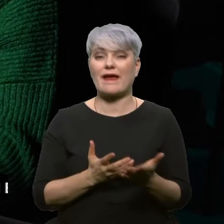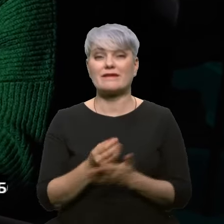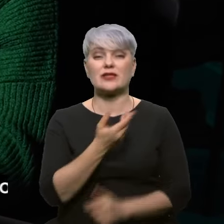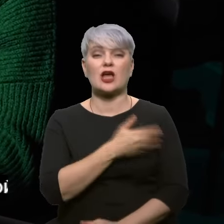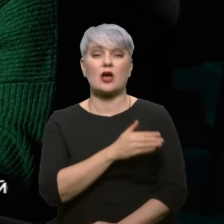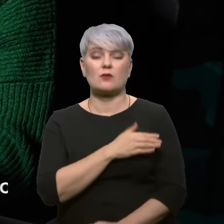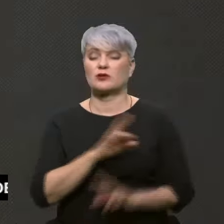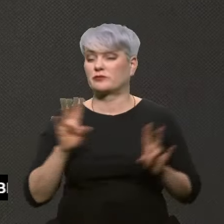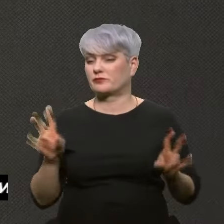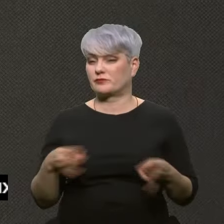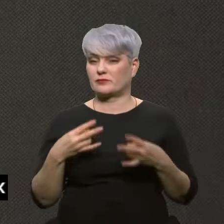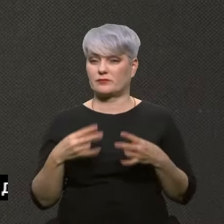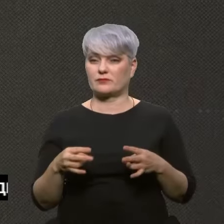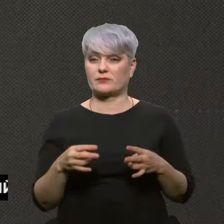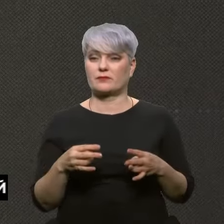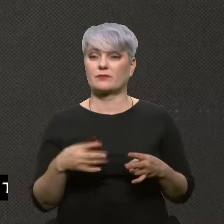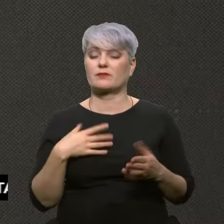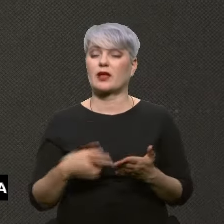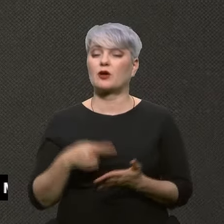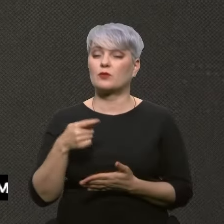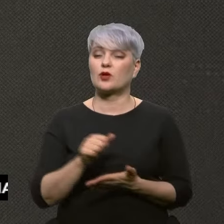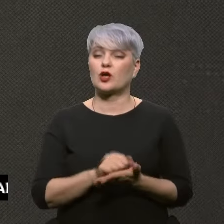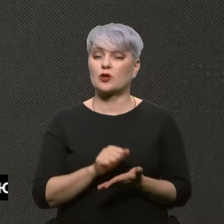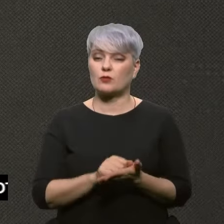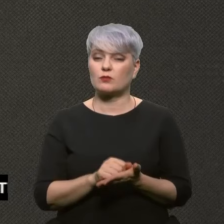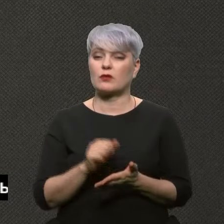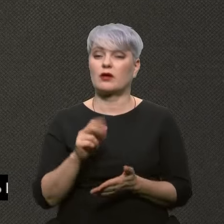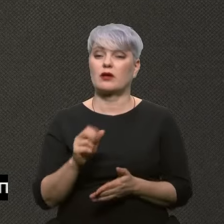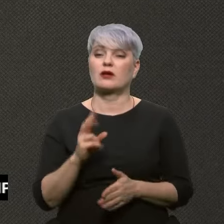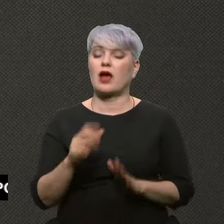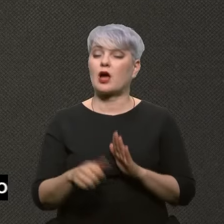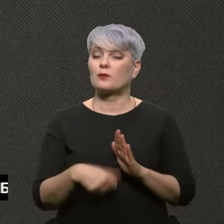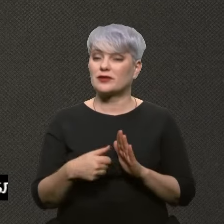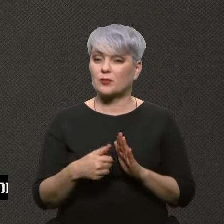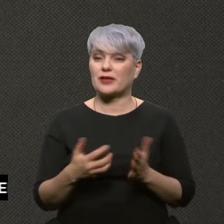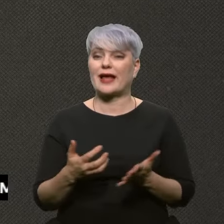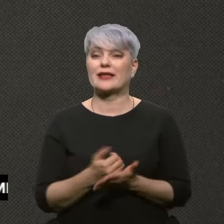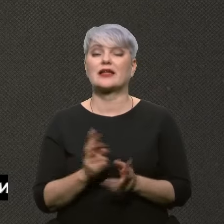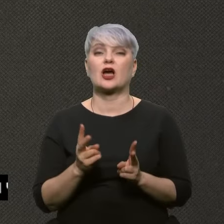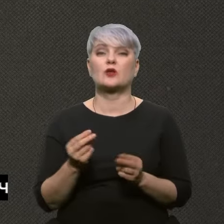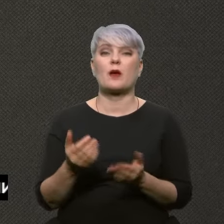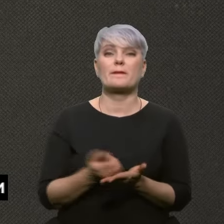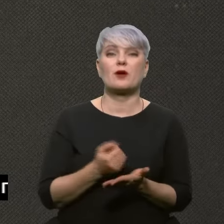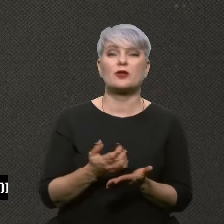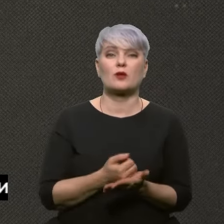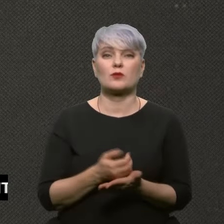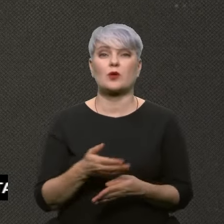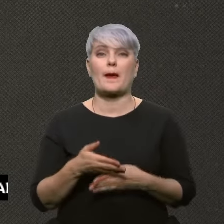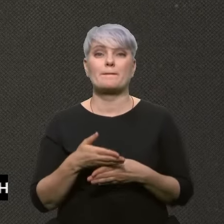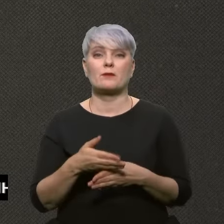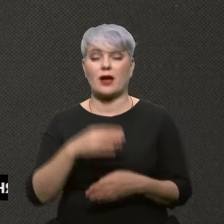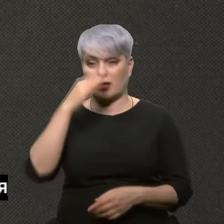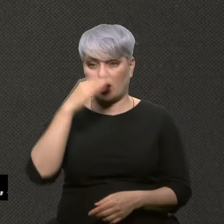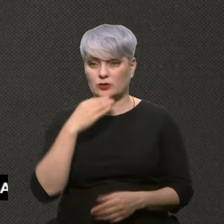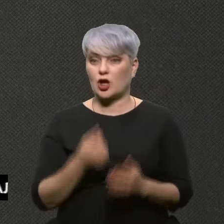Польщі майже не знадобилися. Ми просто з мамою подавали документи в ЗУС як безробітної, тобто, щоб знайти хоча б якусь підроботку, хоча б як допомагати отцу.